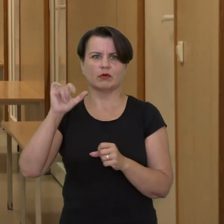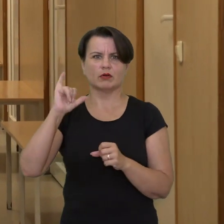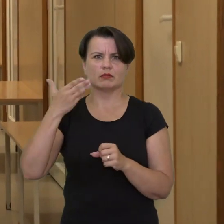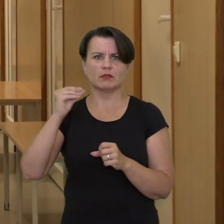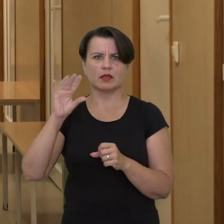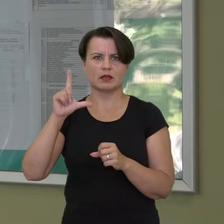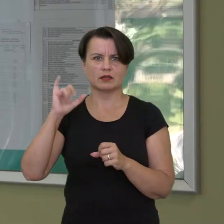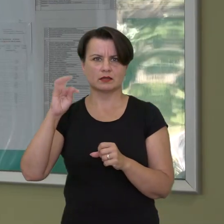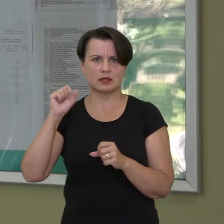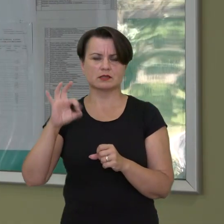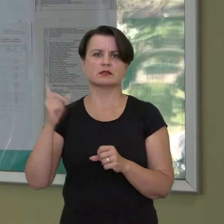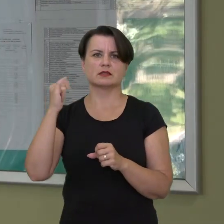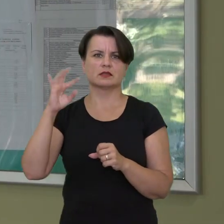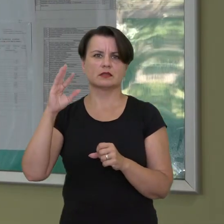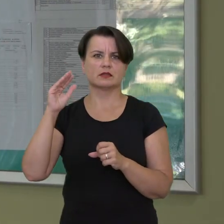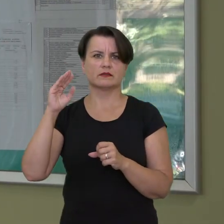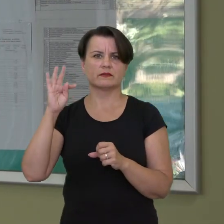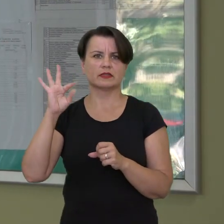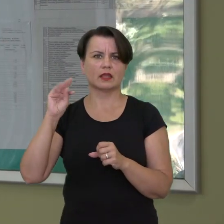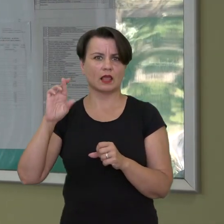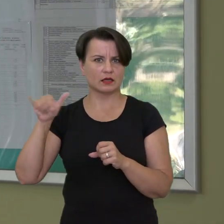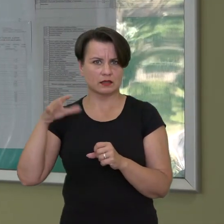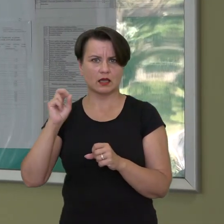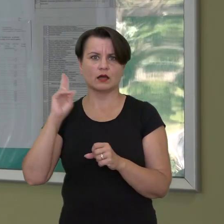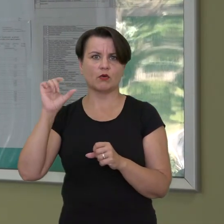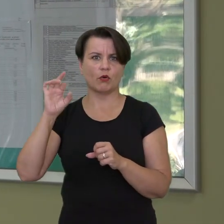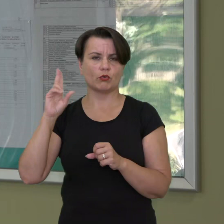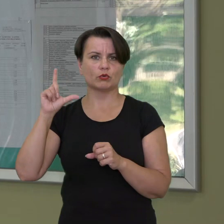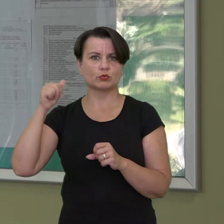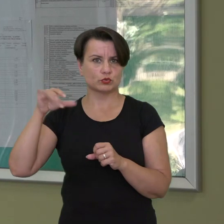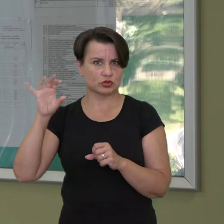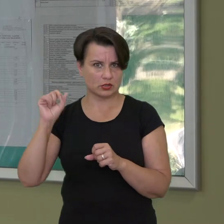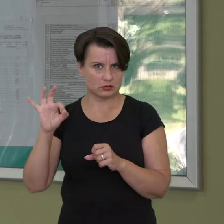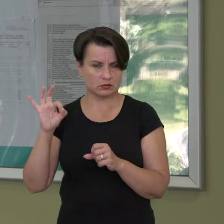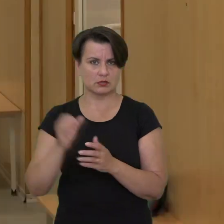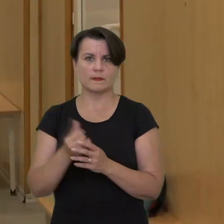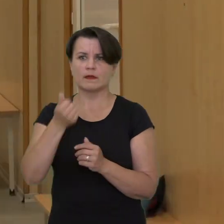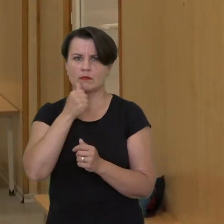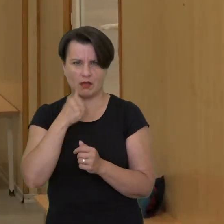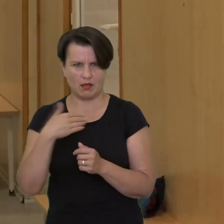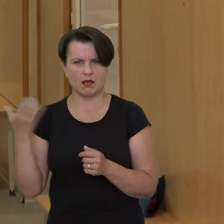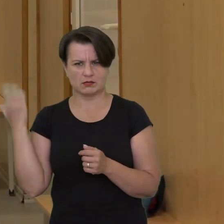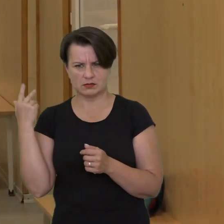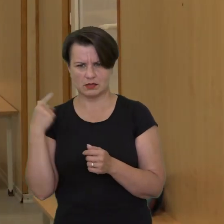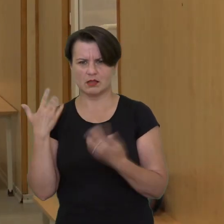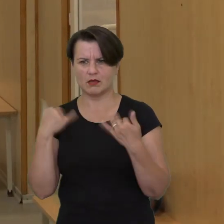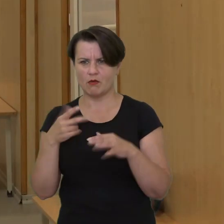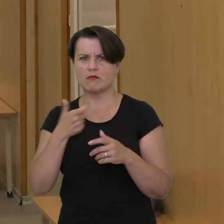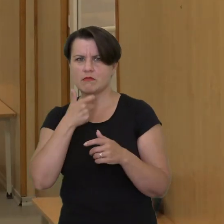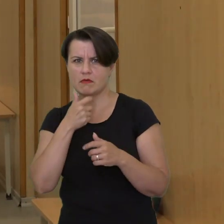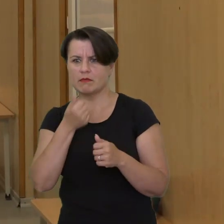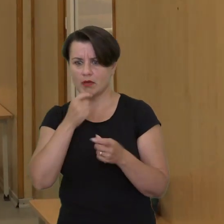ir difterijos, priklausomai kokia vakcina yra naudojama. Taip pat jau senai pastebėta, kad užsikrėtus bet kokia